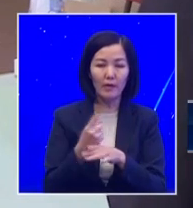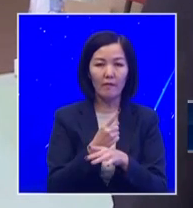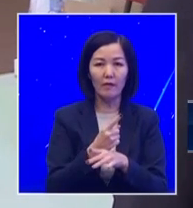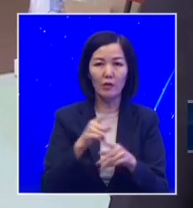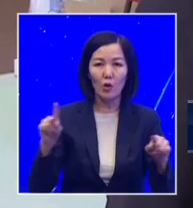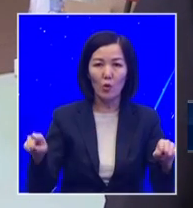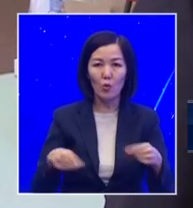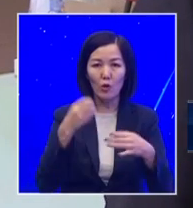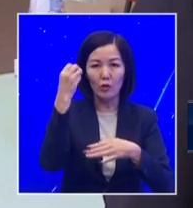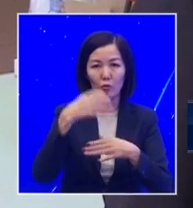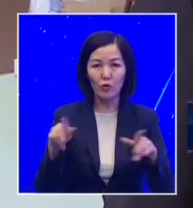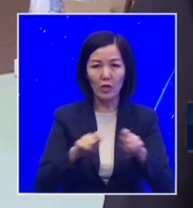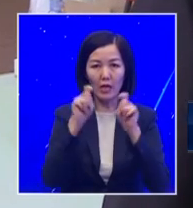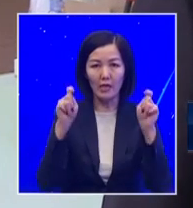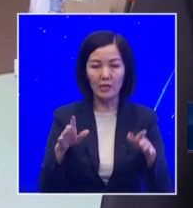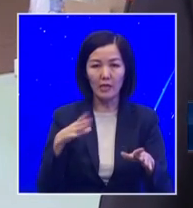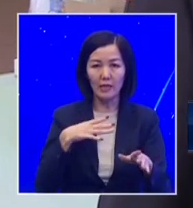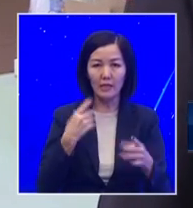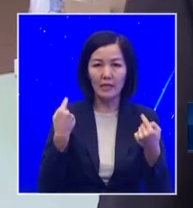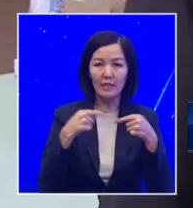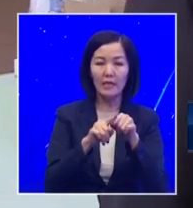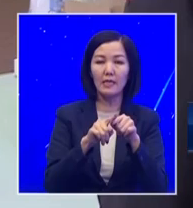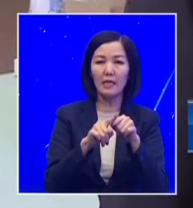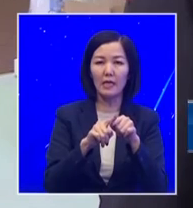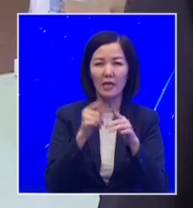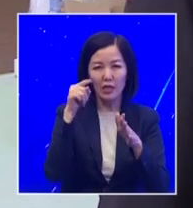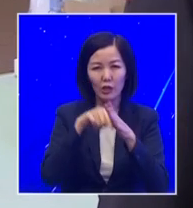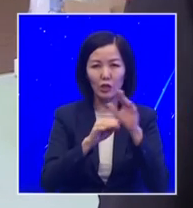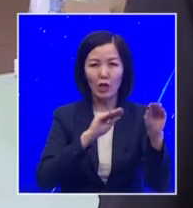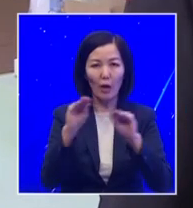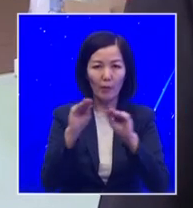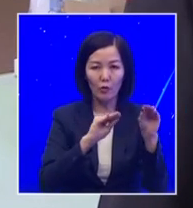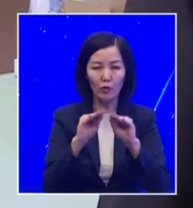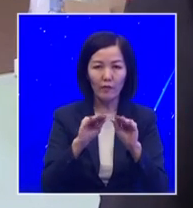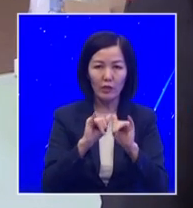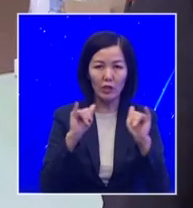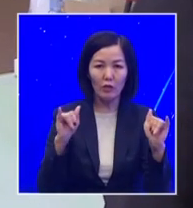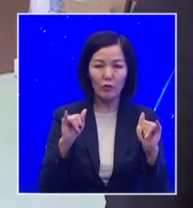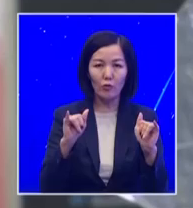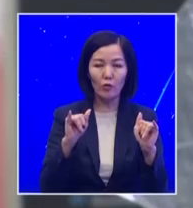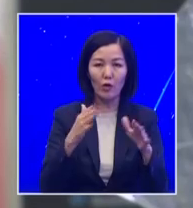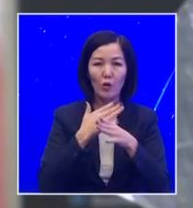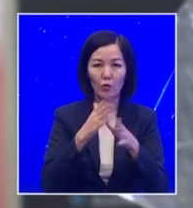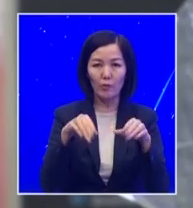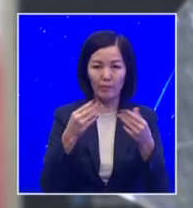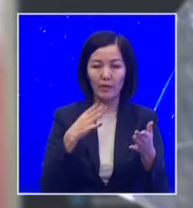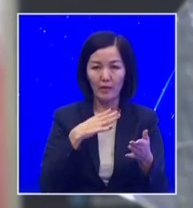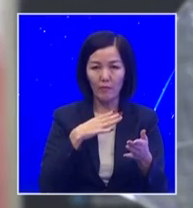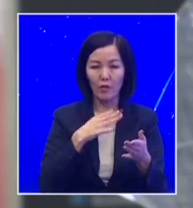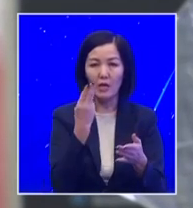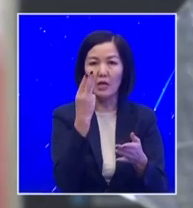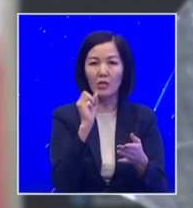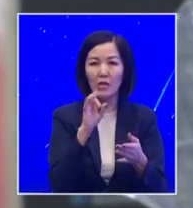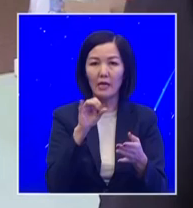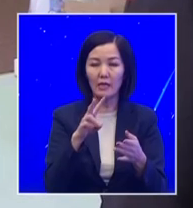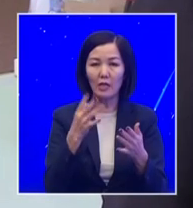16 орталығы ашылған кезде соның материалдық техникасының базасын жетілдіруге де өзінің үлесін қосқан болатын. Шарын ауылын